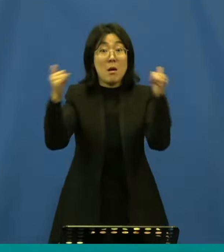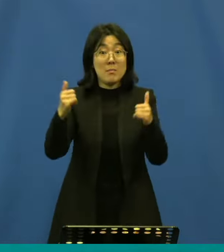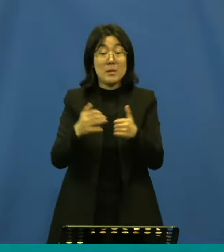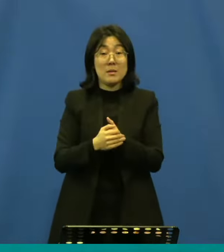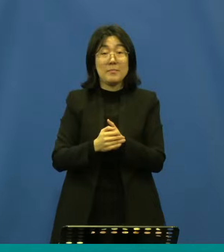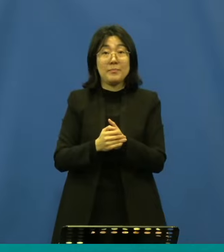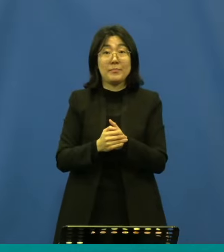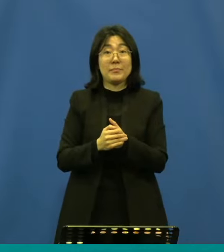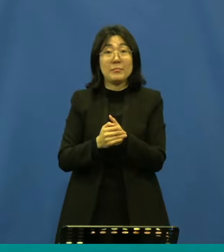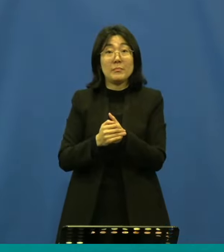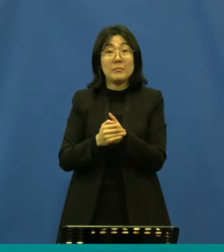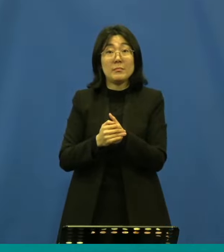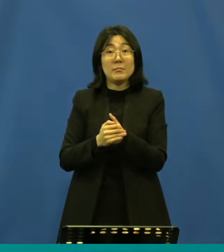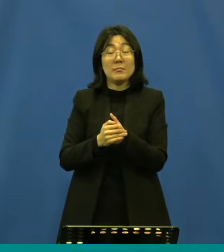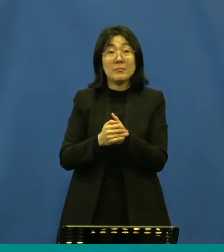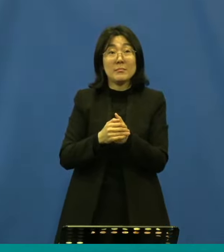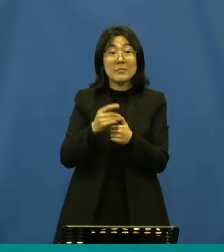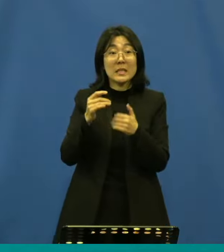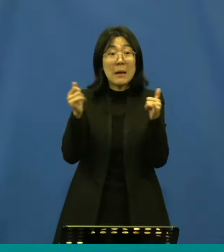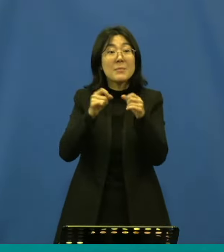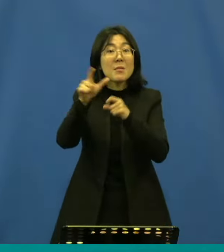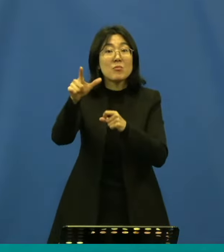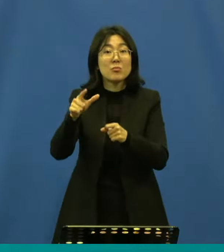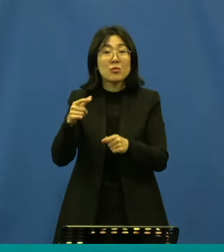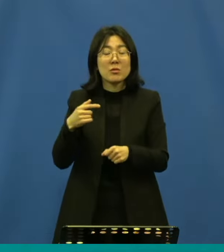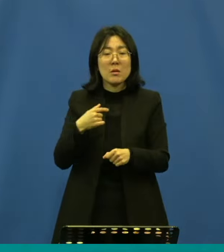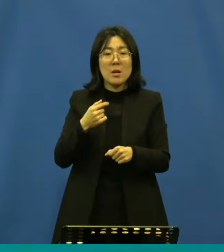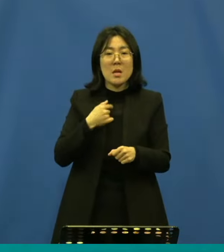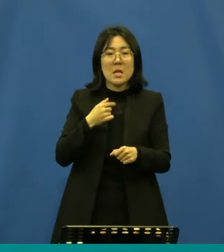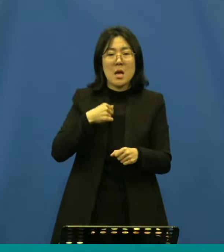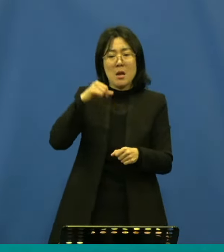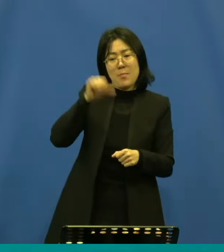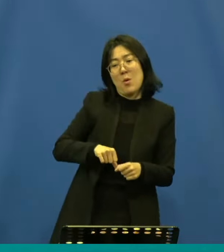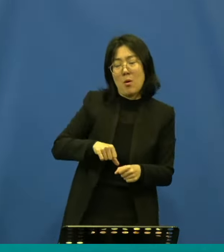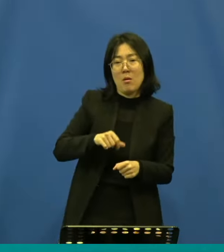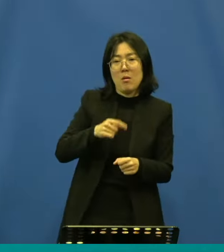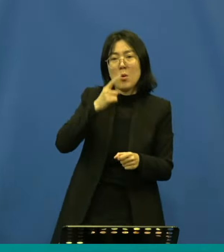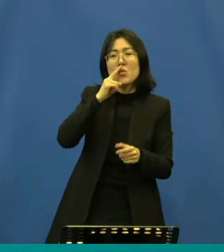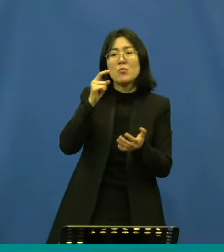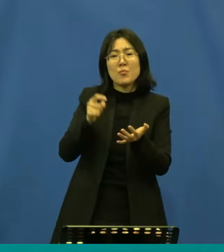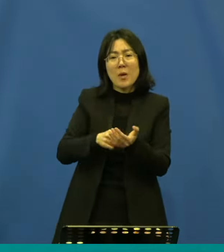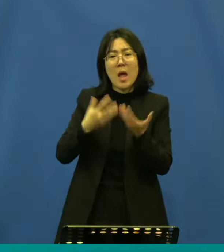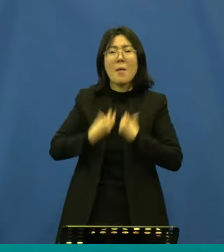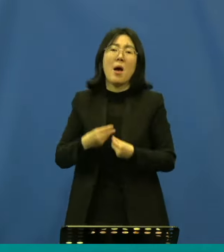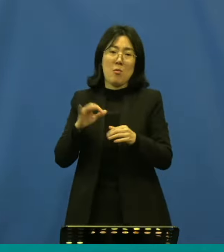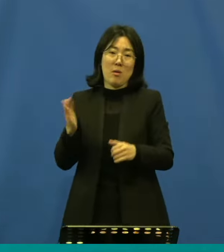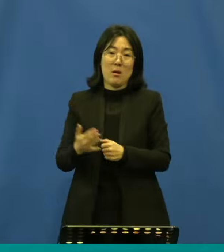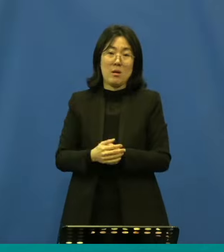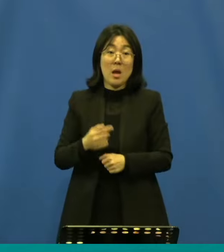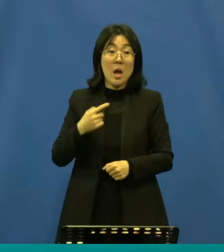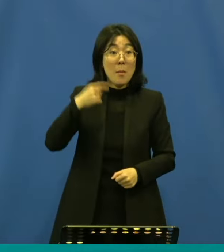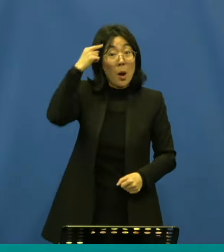머리가 나쁘기 때문에 열등감을 가지고 있는 게 아니에요. 자기보다 더 머리가 좋은 사람을